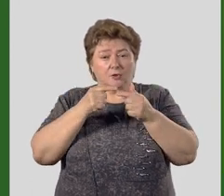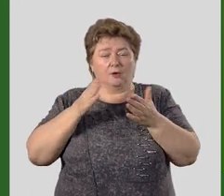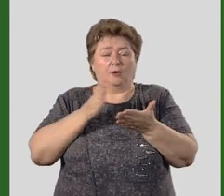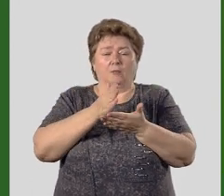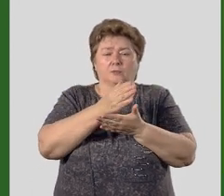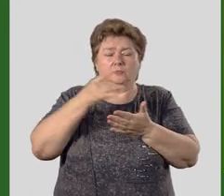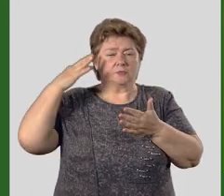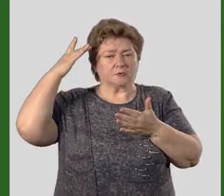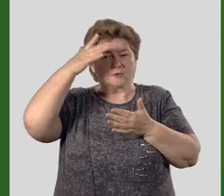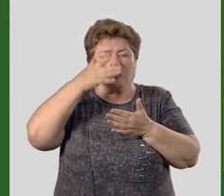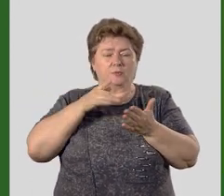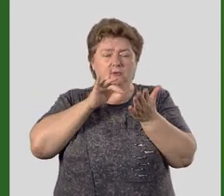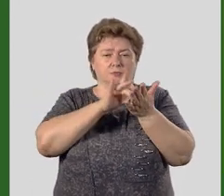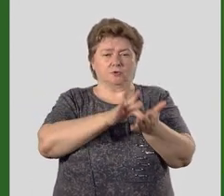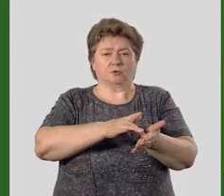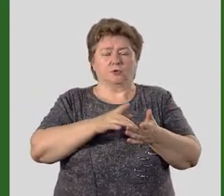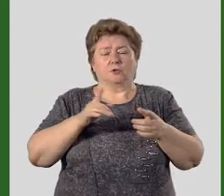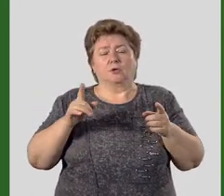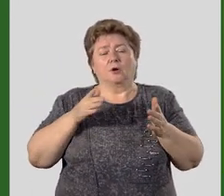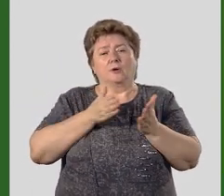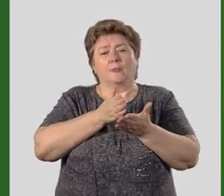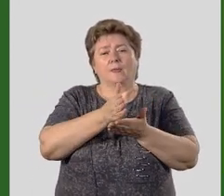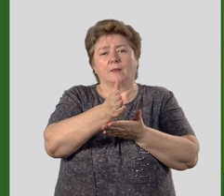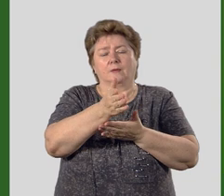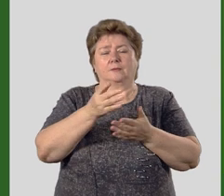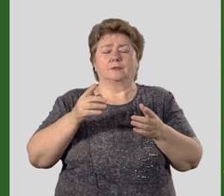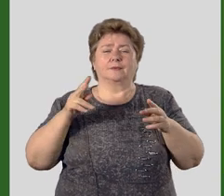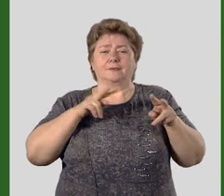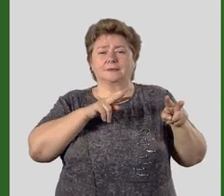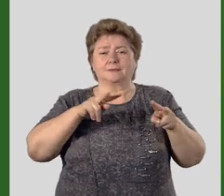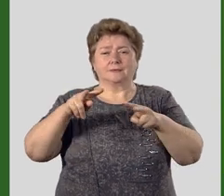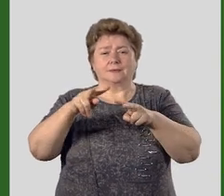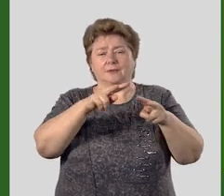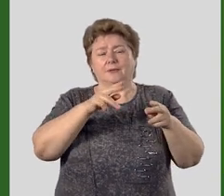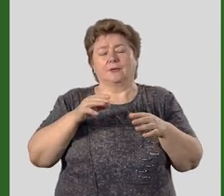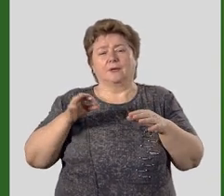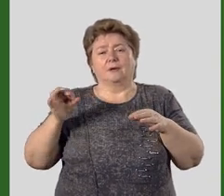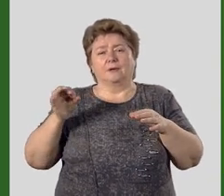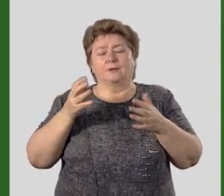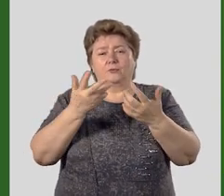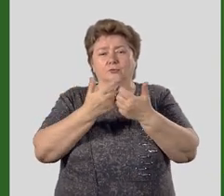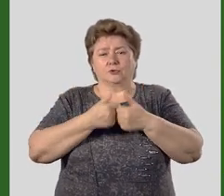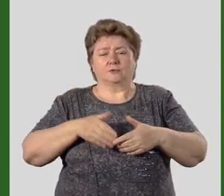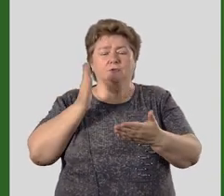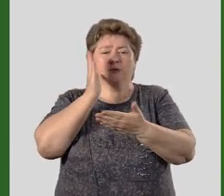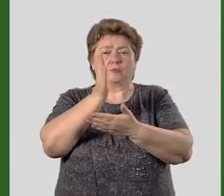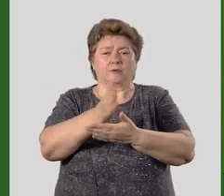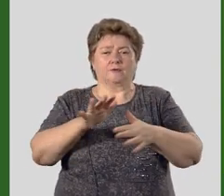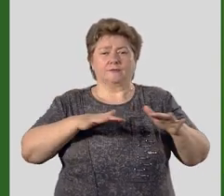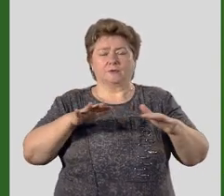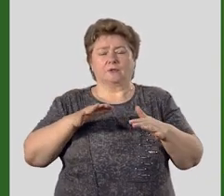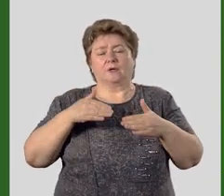это замысел путешествия, то есть путь следования объекта, учитывающий направление